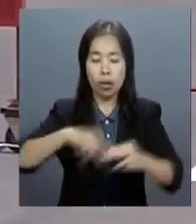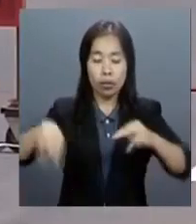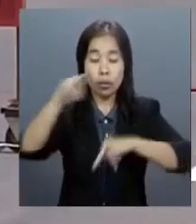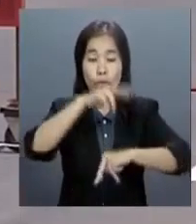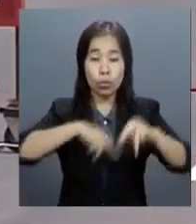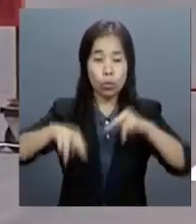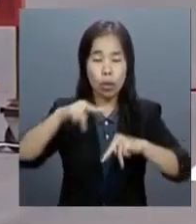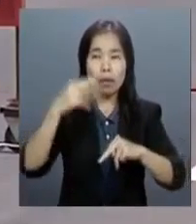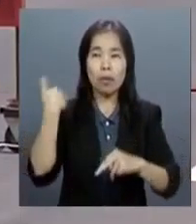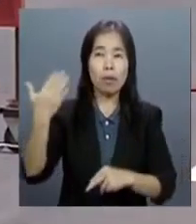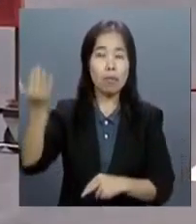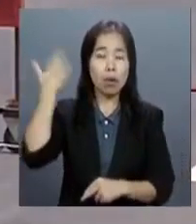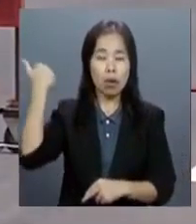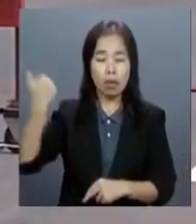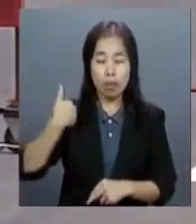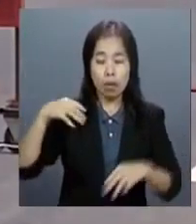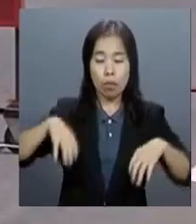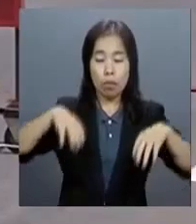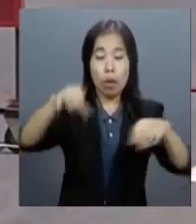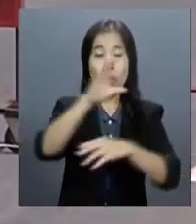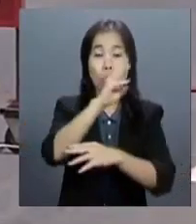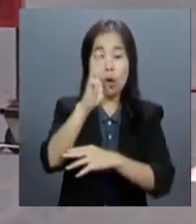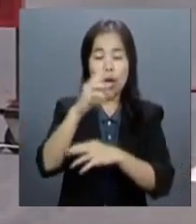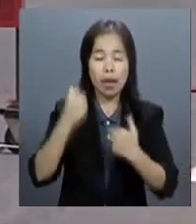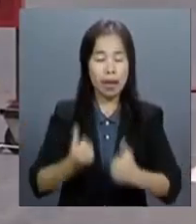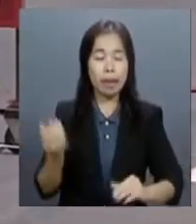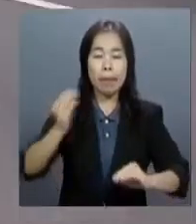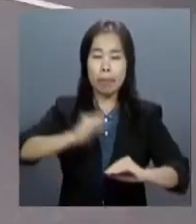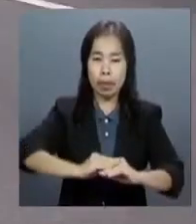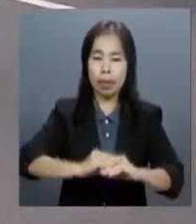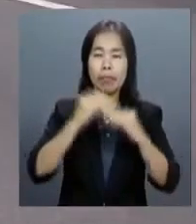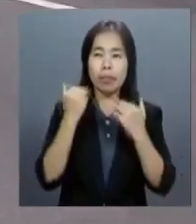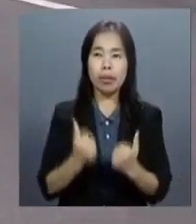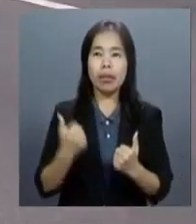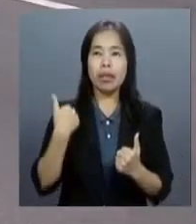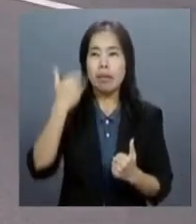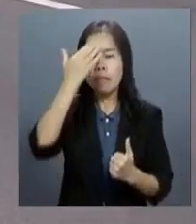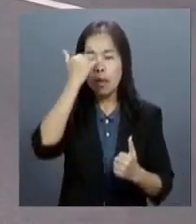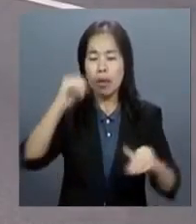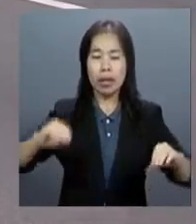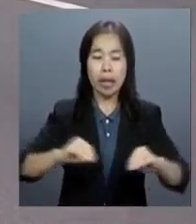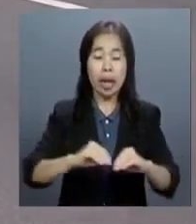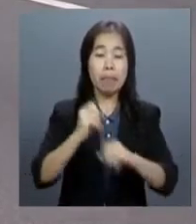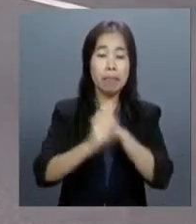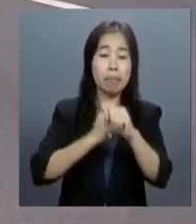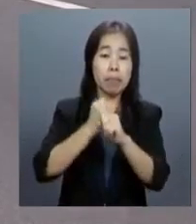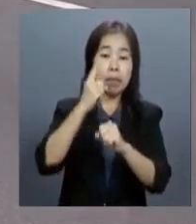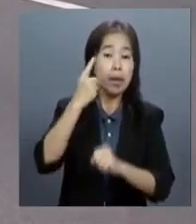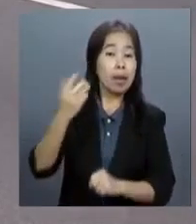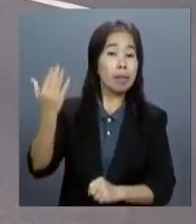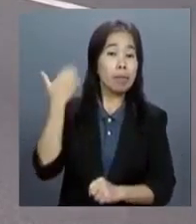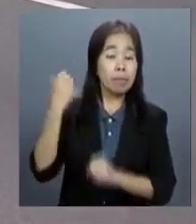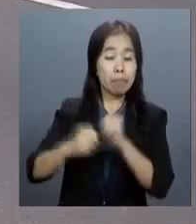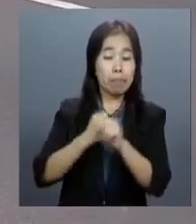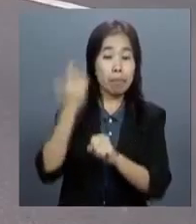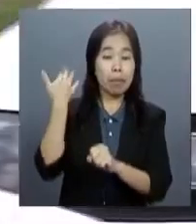ดเดิมมีเพียง600จุดเท่านั้นค่ะซึ่งก็ช่วยทำให้จำนวนอุบัติเหตุในช่วงปีใหม่ลดลงได้ถึง5ถึง10